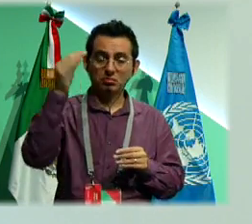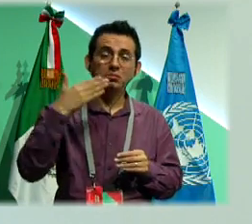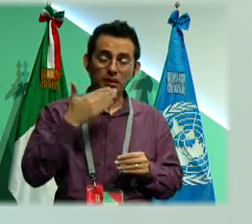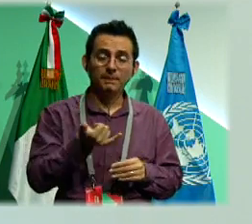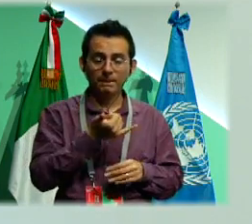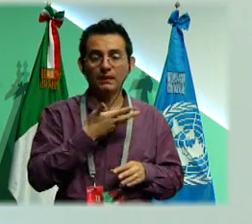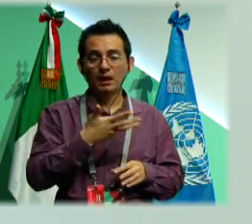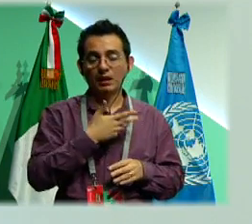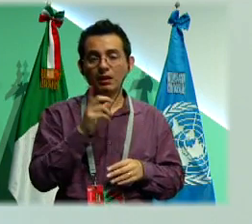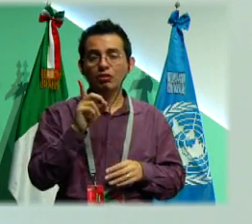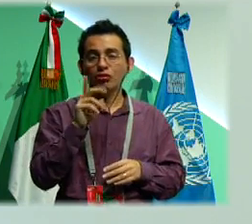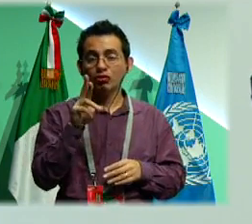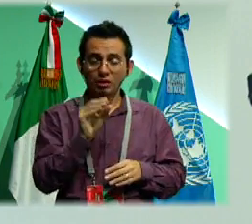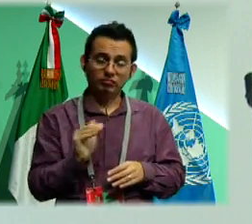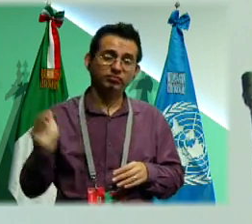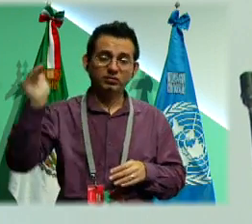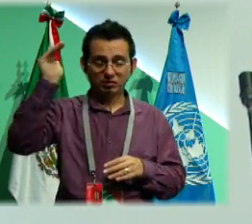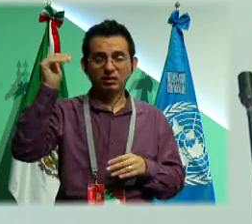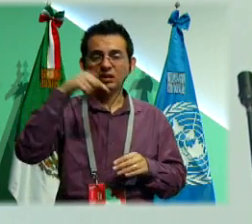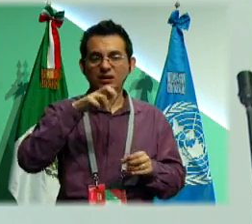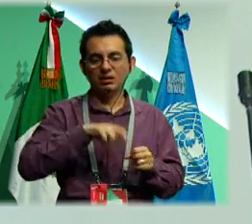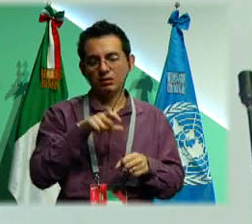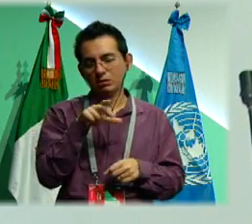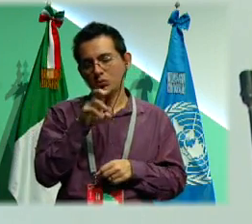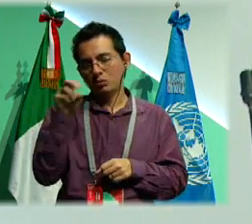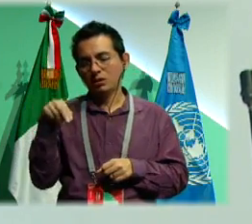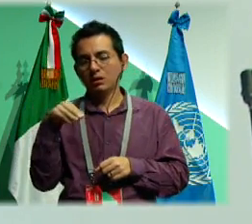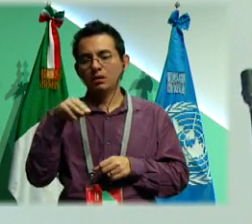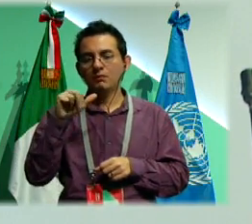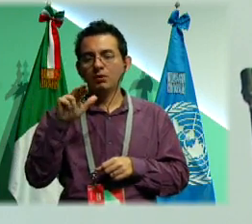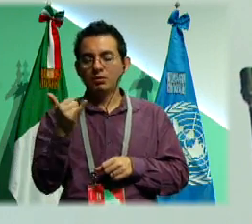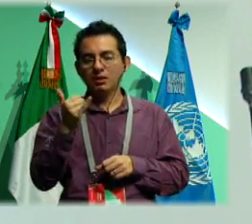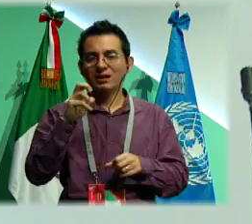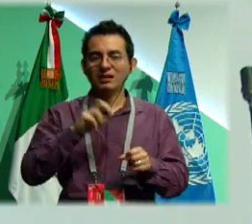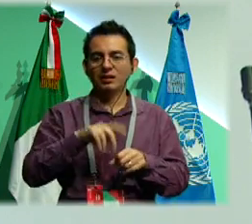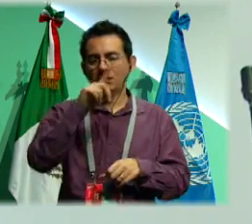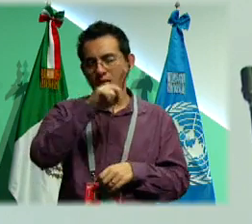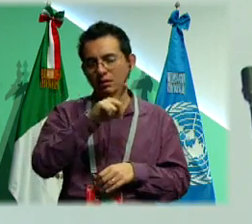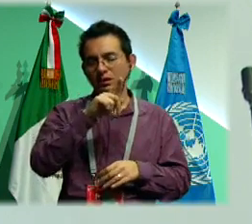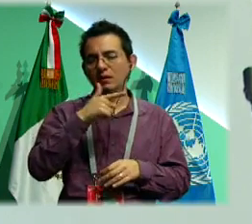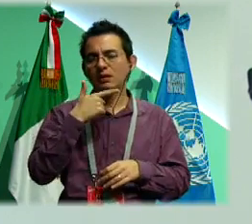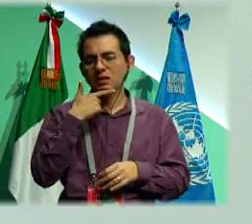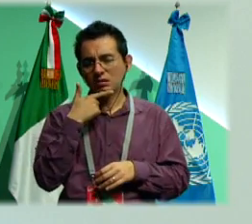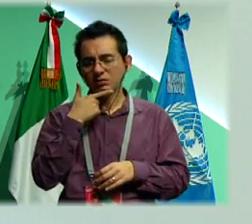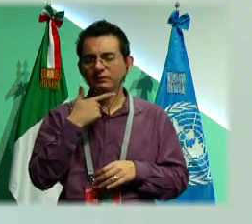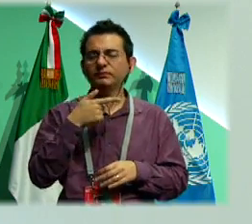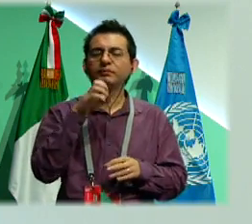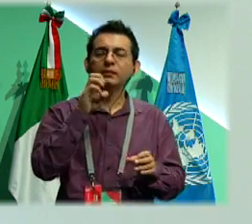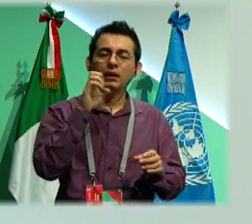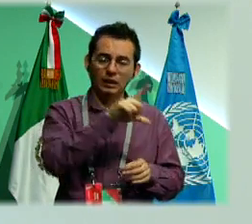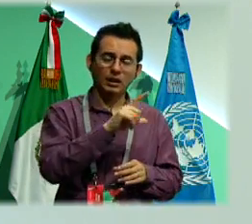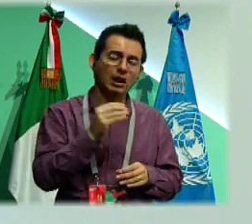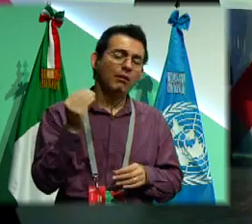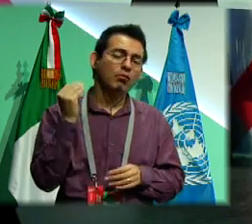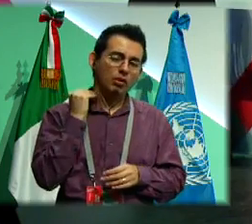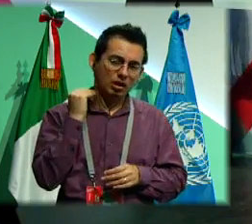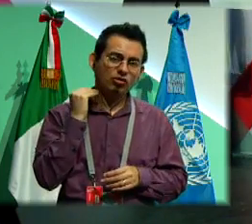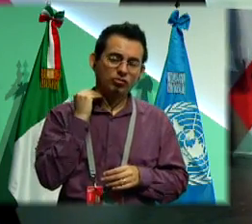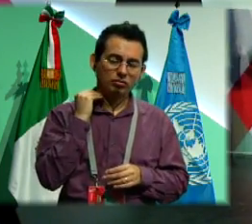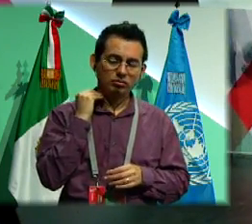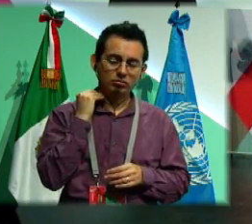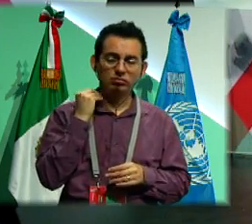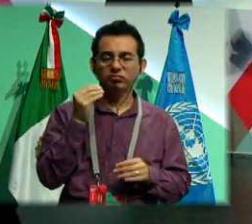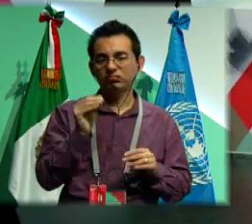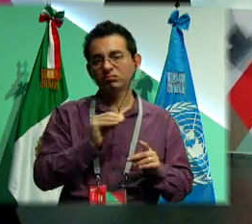en Angleterre. David Sneed, du Conseil général pour le CPanel. Il